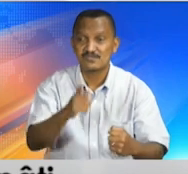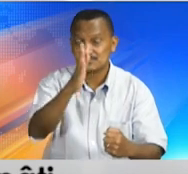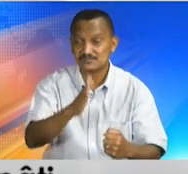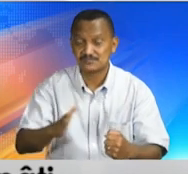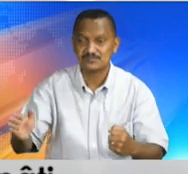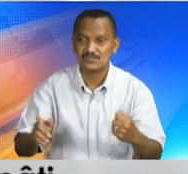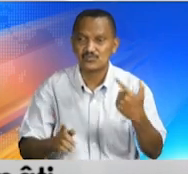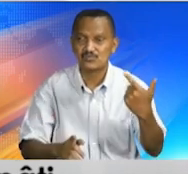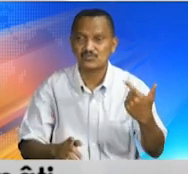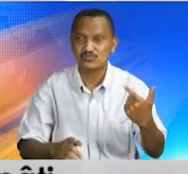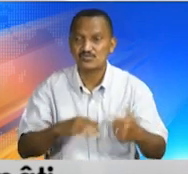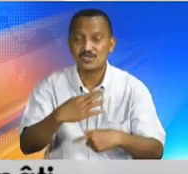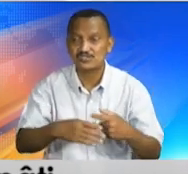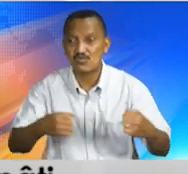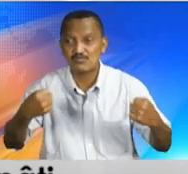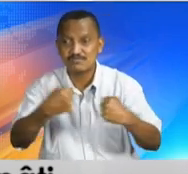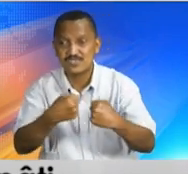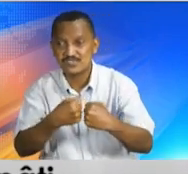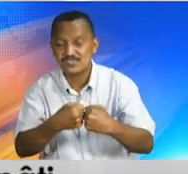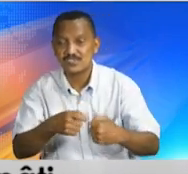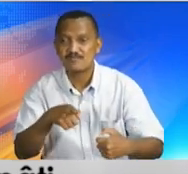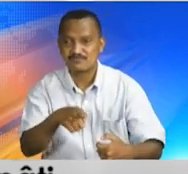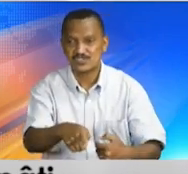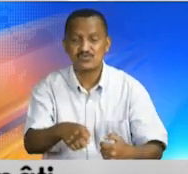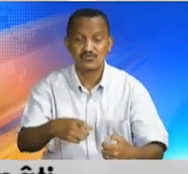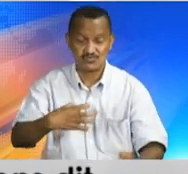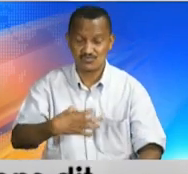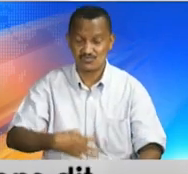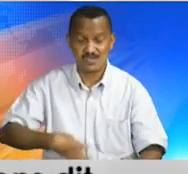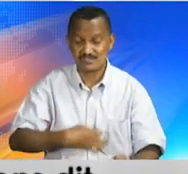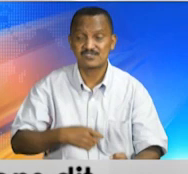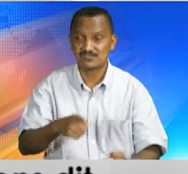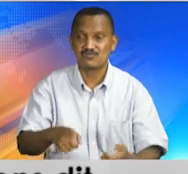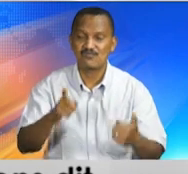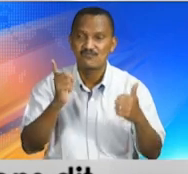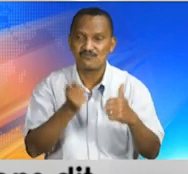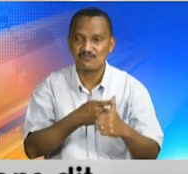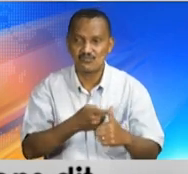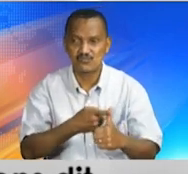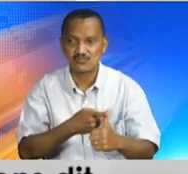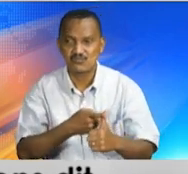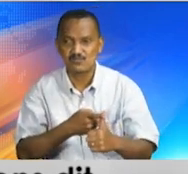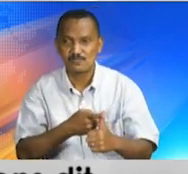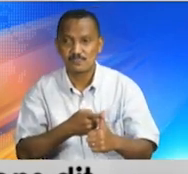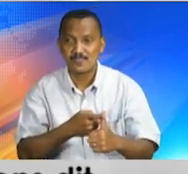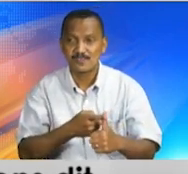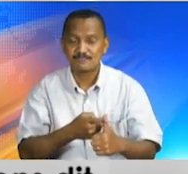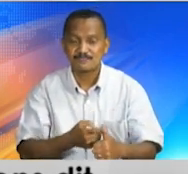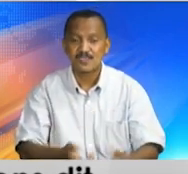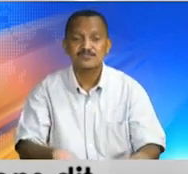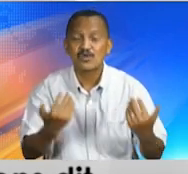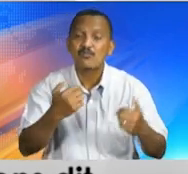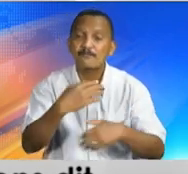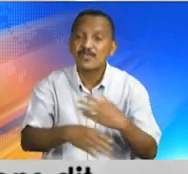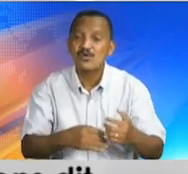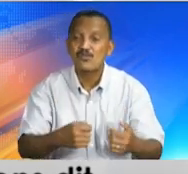azo atao iadintsika amin'io aretina io. Voalohany indrindra dia ny fampiasana ny